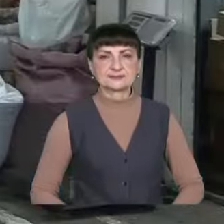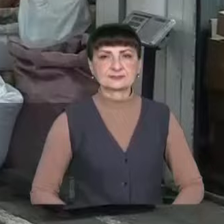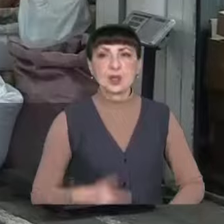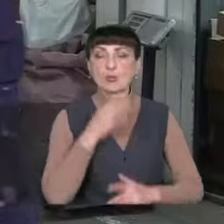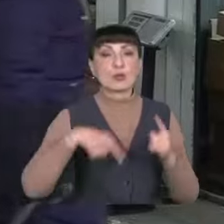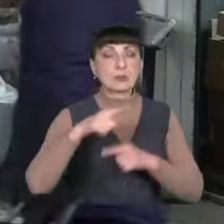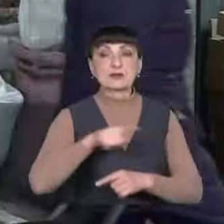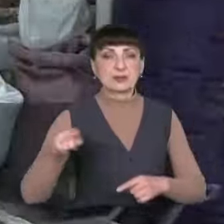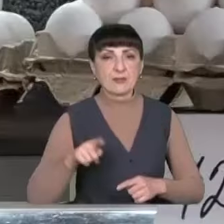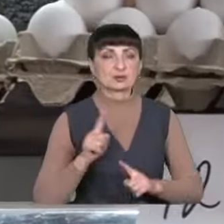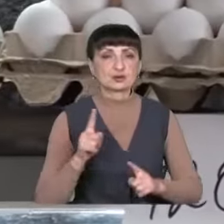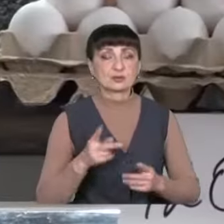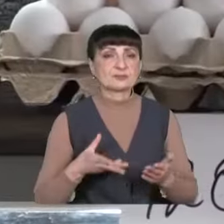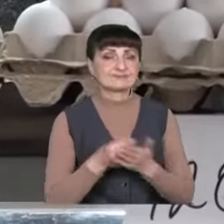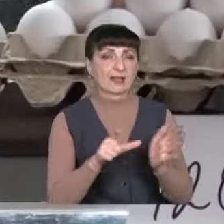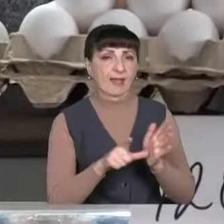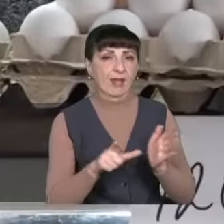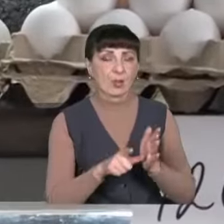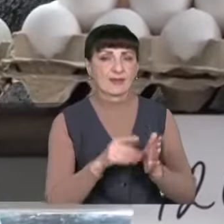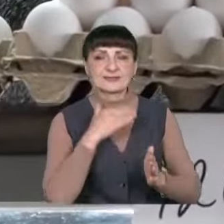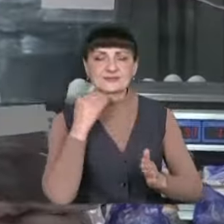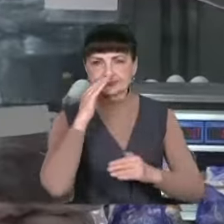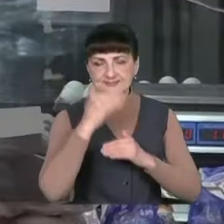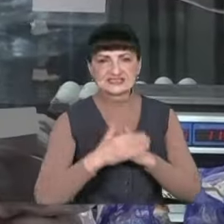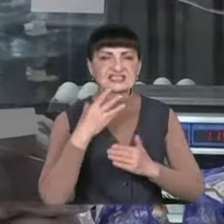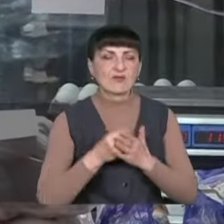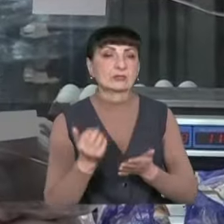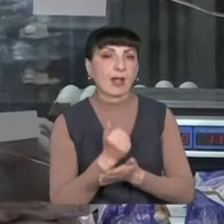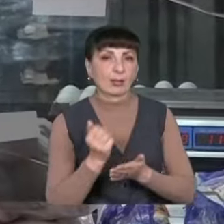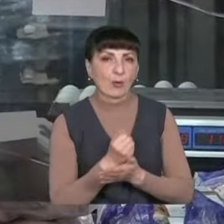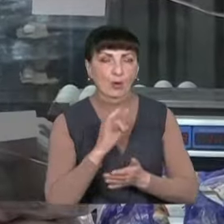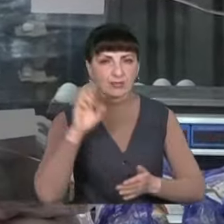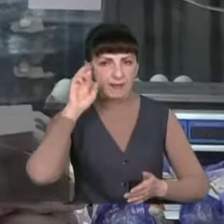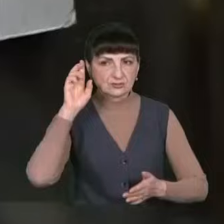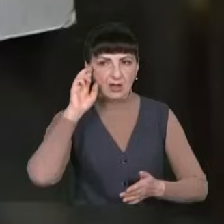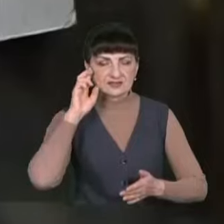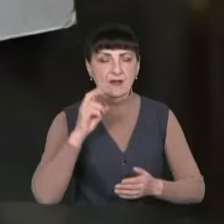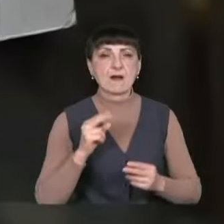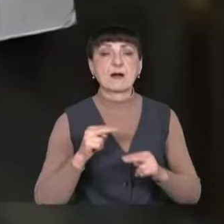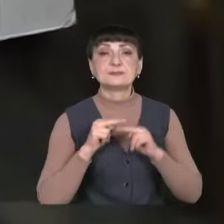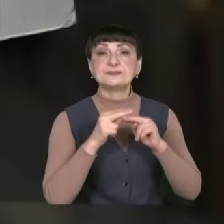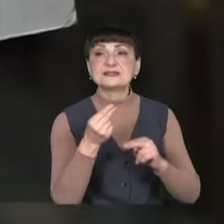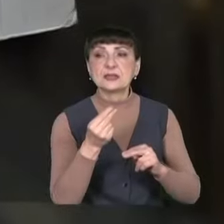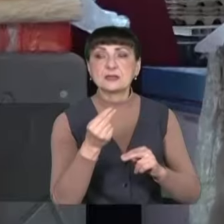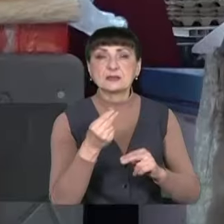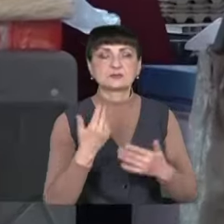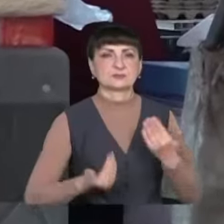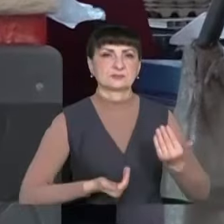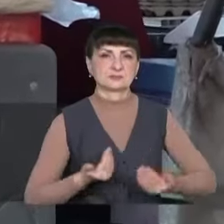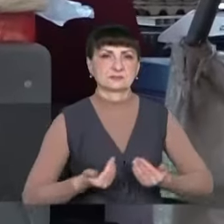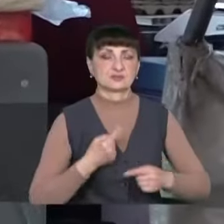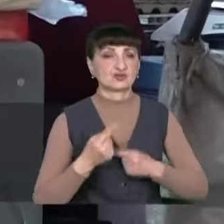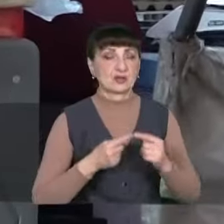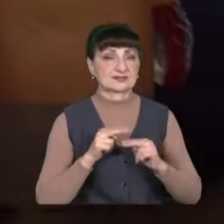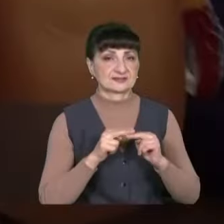Многие предприниматели, чтобы не платить налоги, пытаются скрыть свои доходы от государства, принимая оплату за товары и другие услуги через